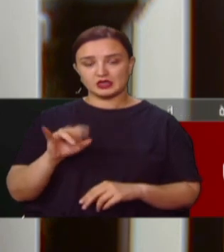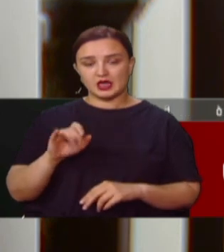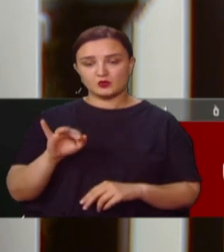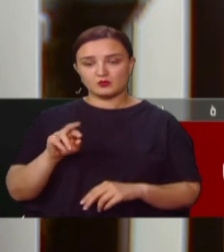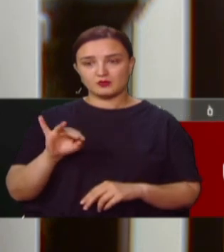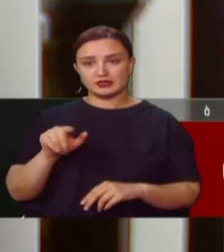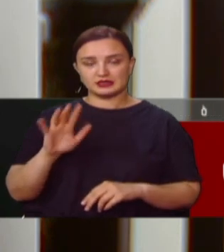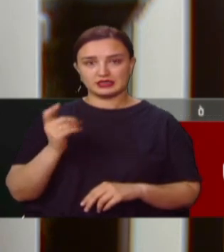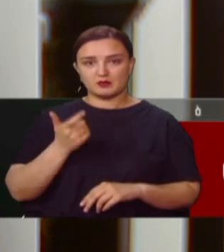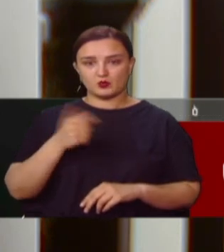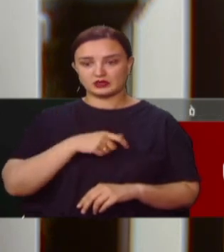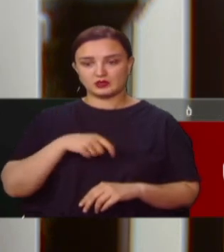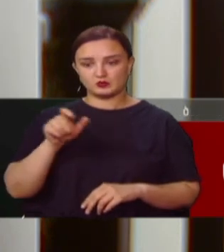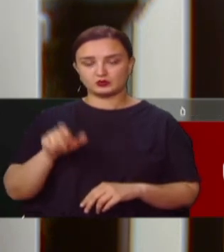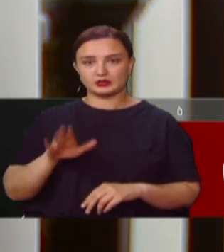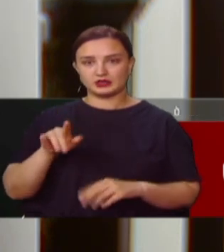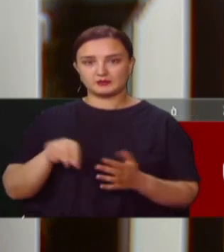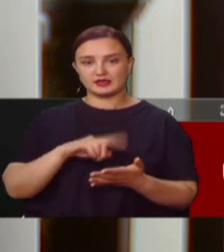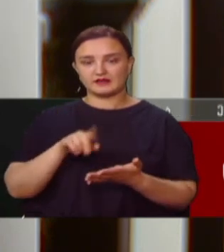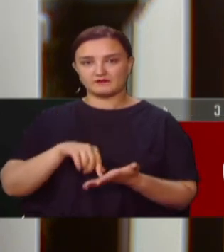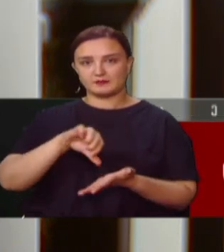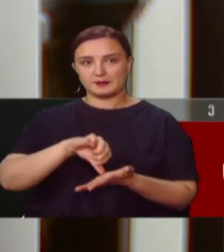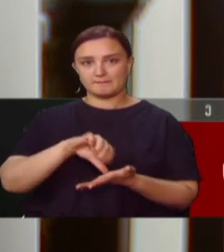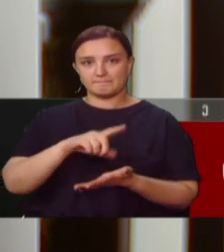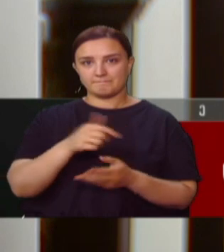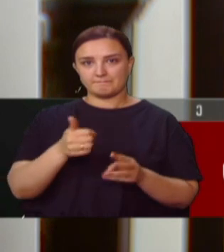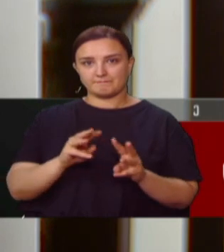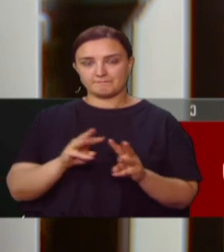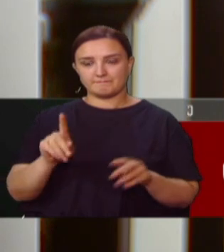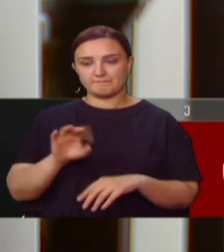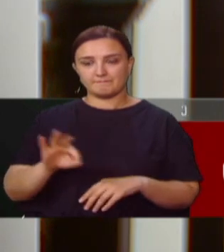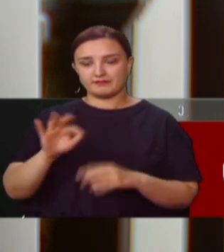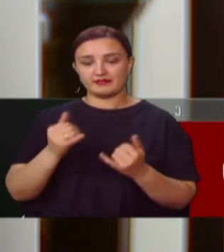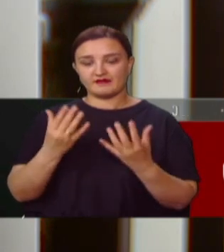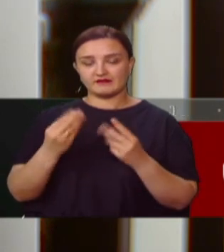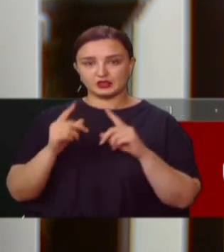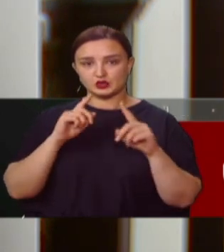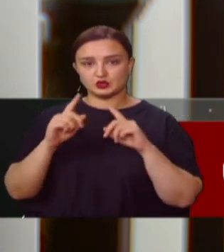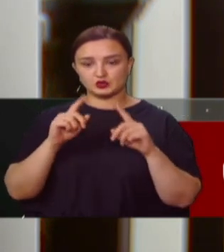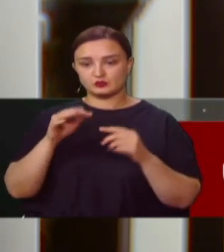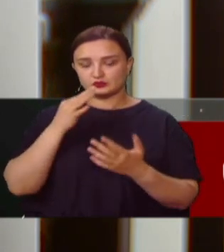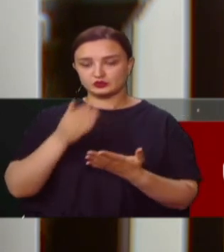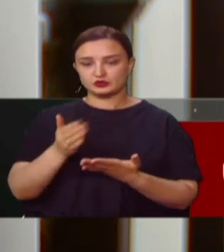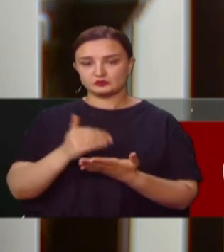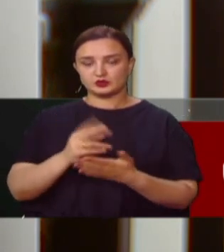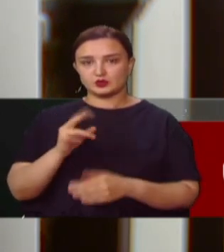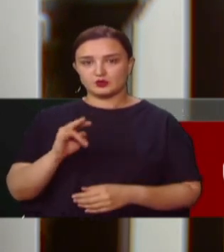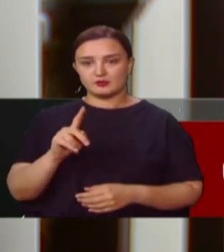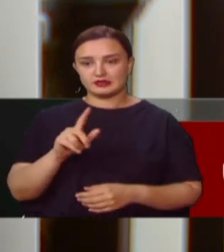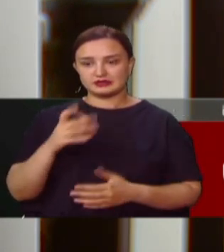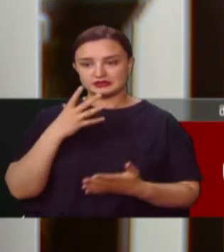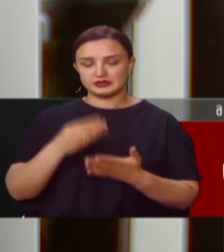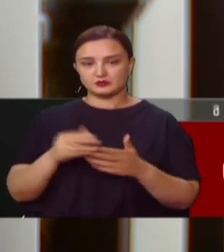დეპუტატი, აპირებს, რომ ამ კითხვებით გამოვიდეს ის პრემიერ-მინისტრის წინაშე. რაც შეეხება დღევანდელ ხდომას, მას შემდეგ რაც ირაკლი კობახიძე